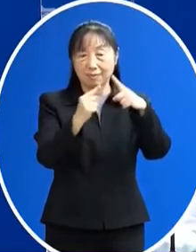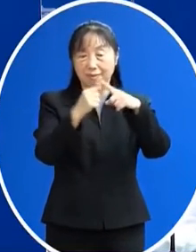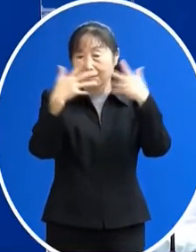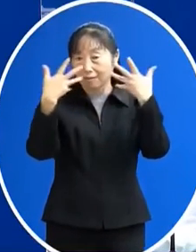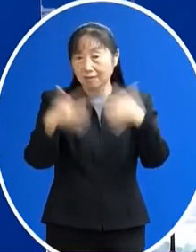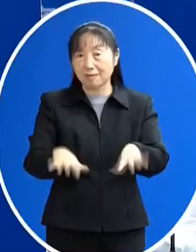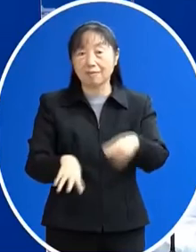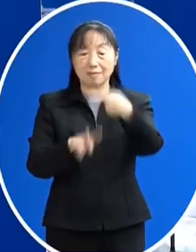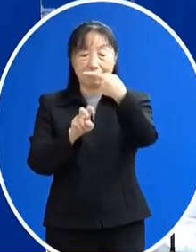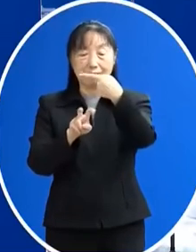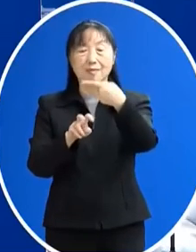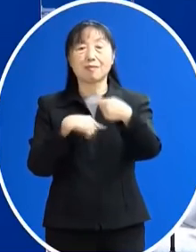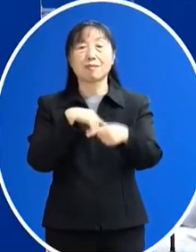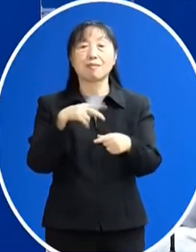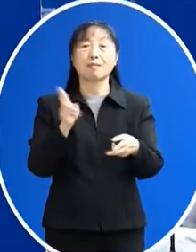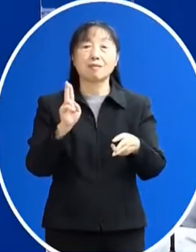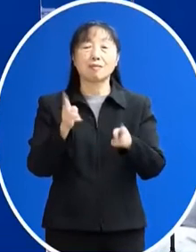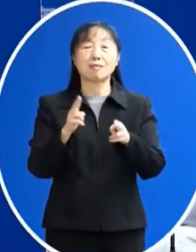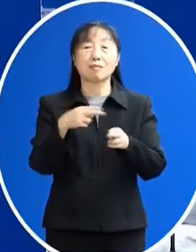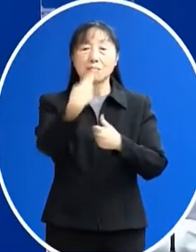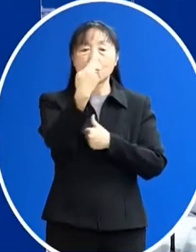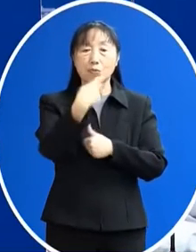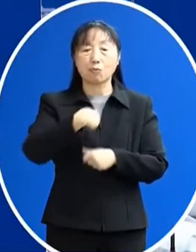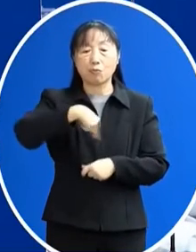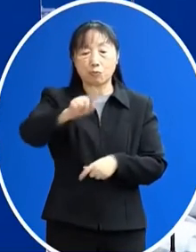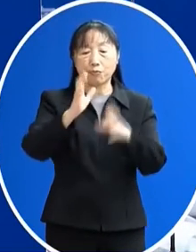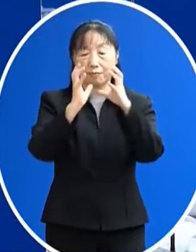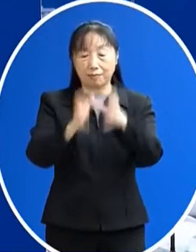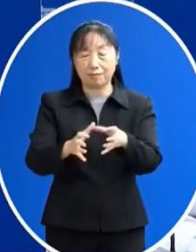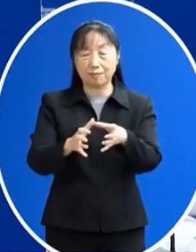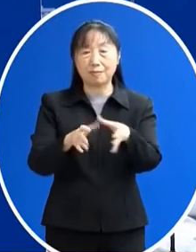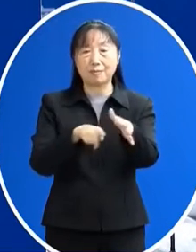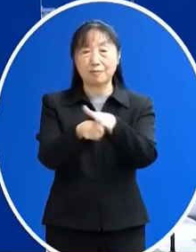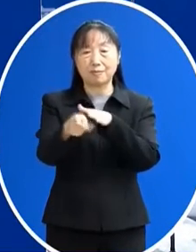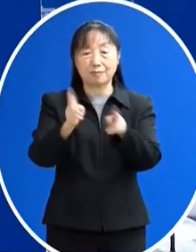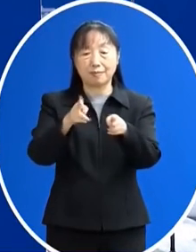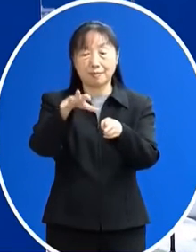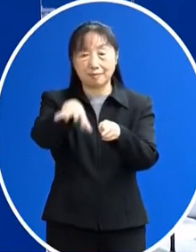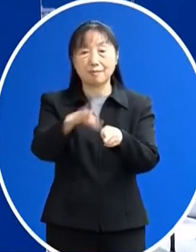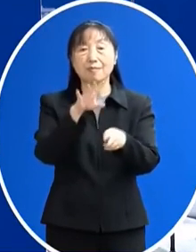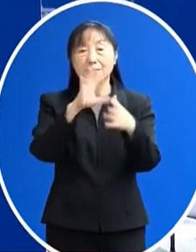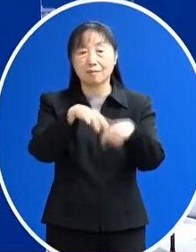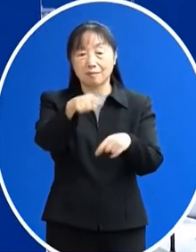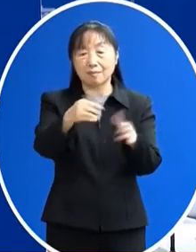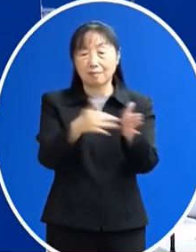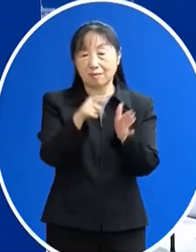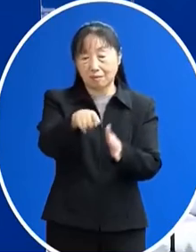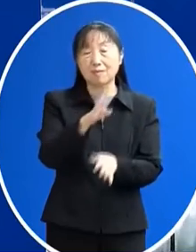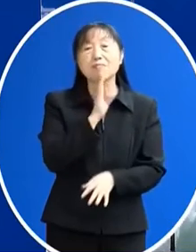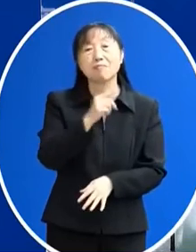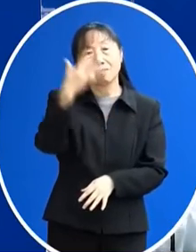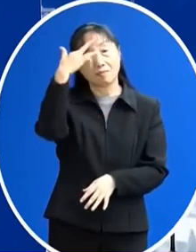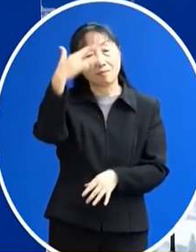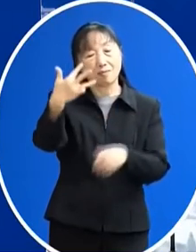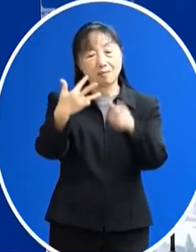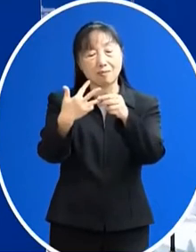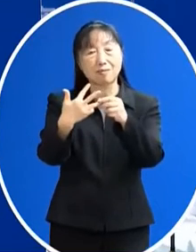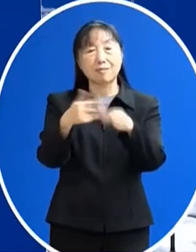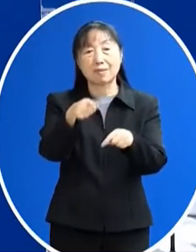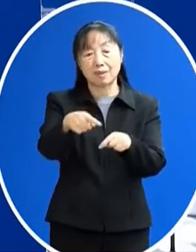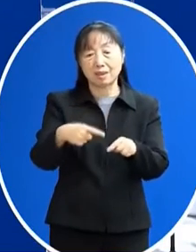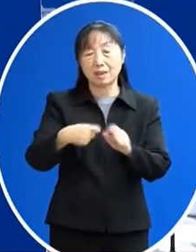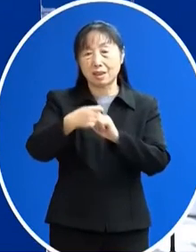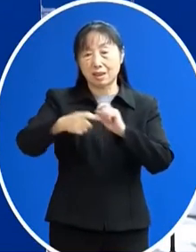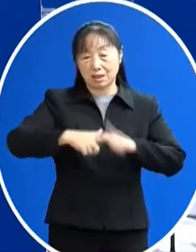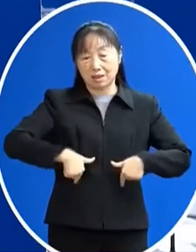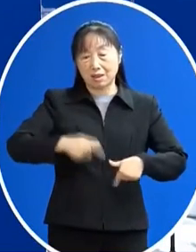那1月22号奉指挥中心指示成立前进指挥所，到今天是第8天。那么远雄自贸港它本身它